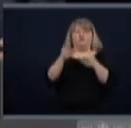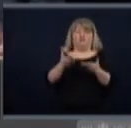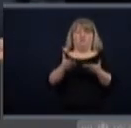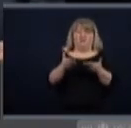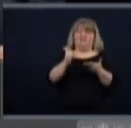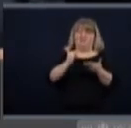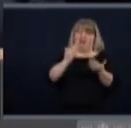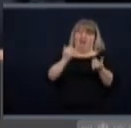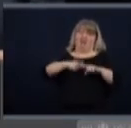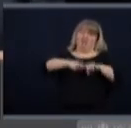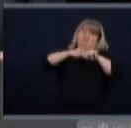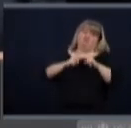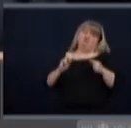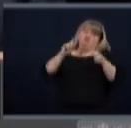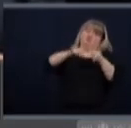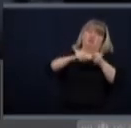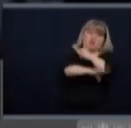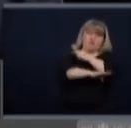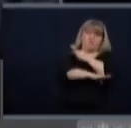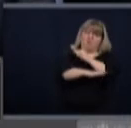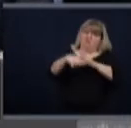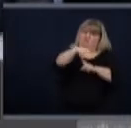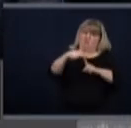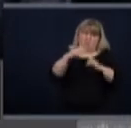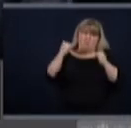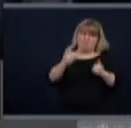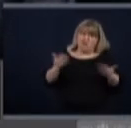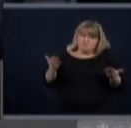pas différent de la situation actuelle.